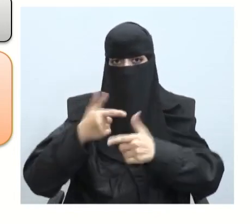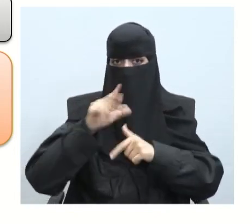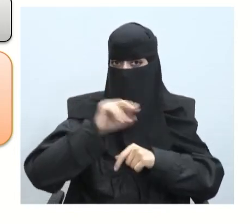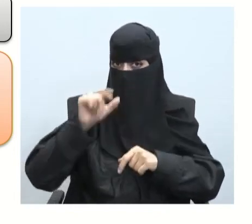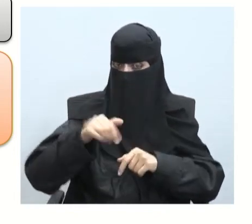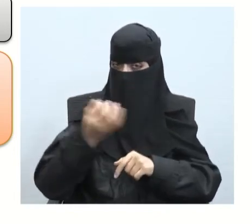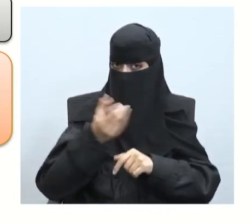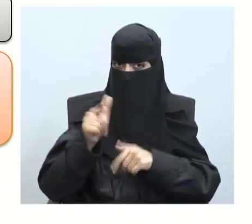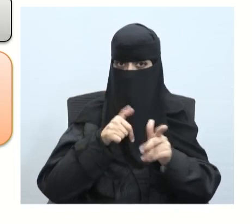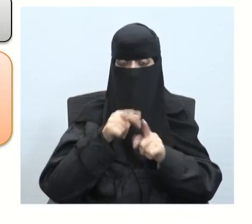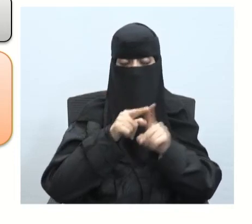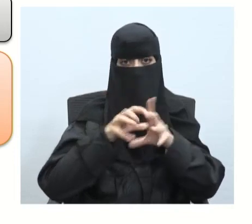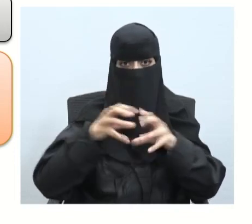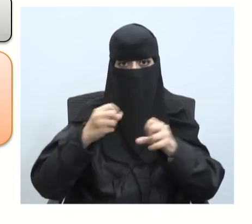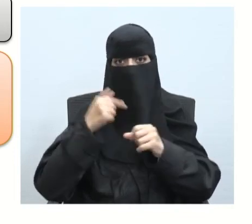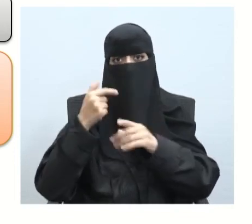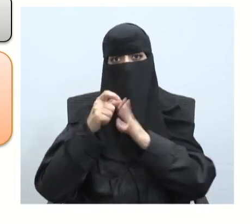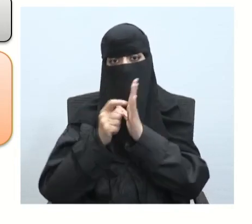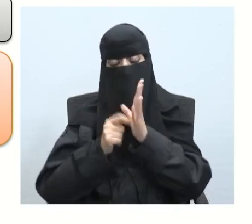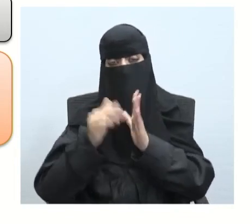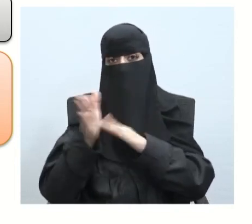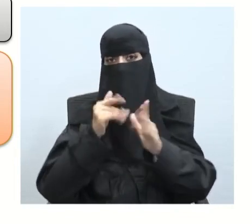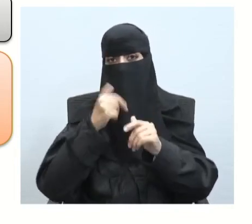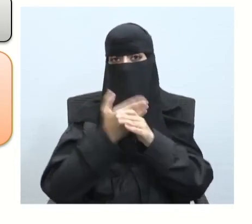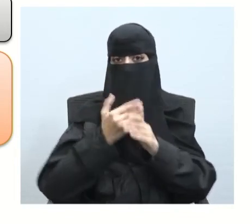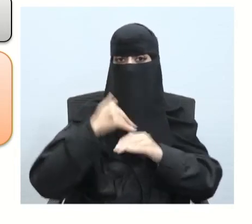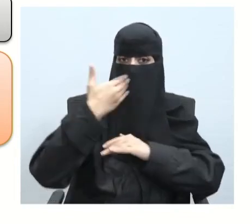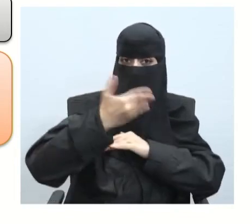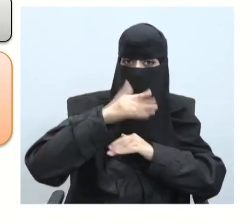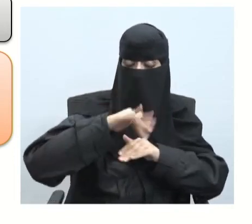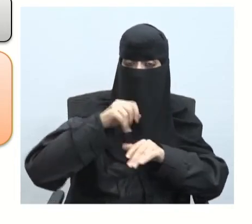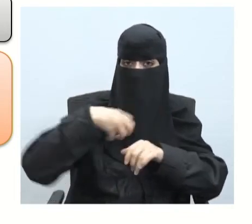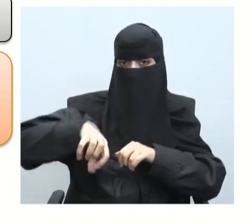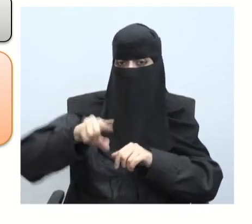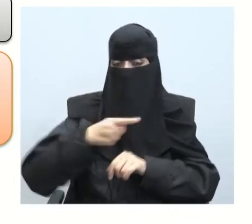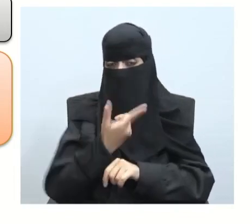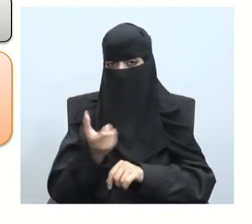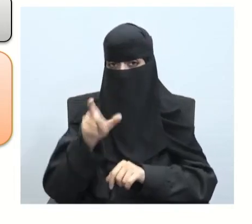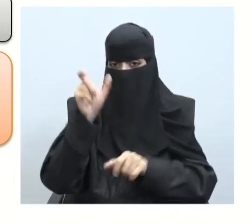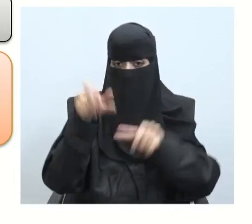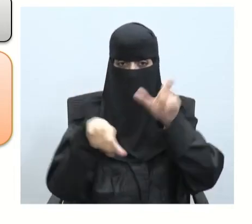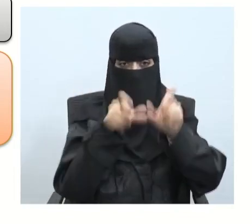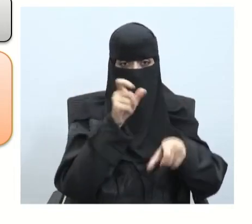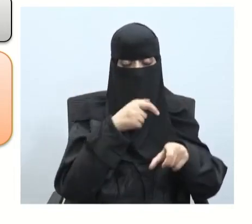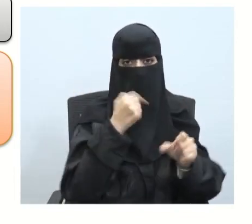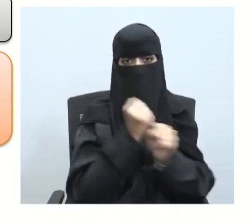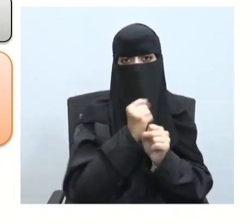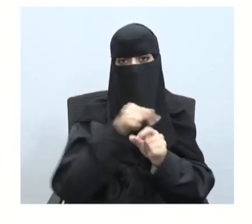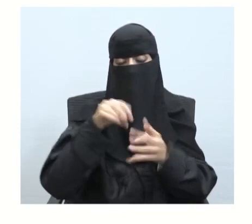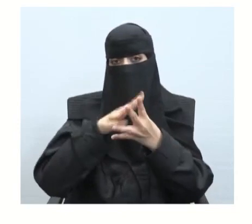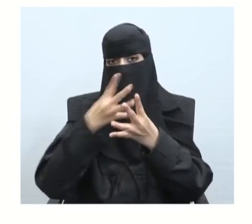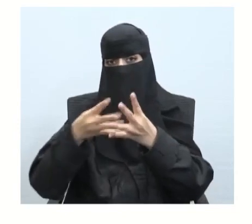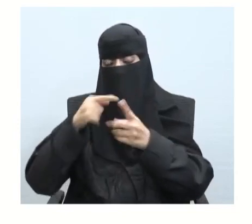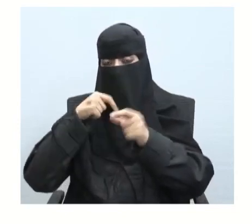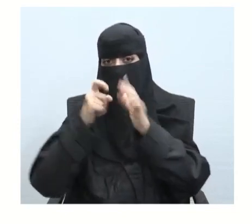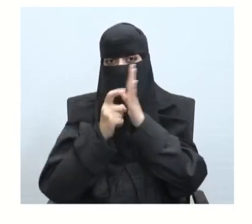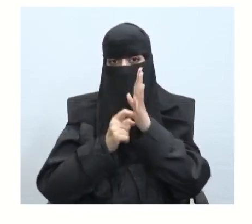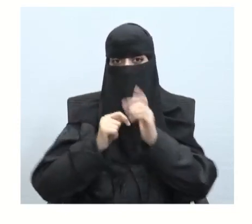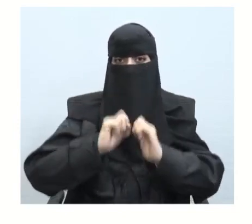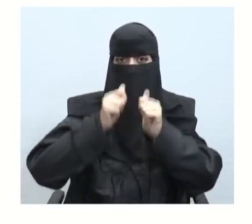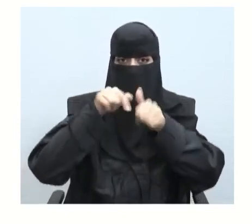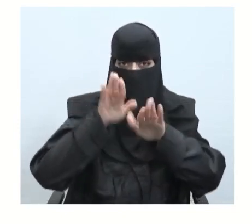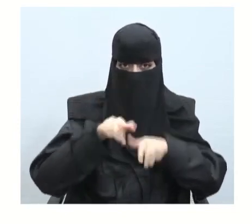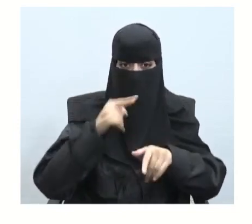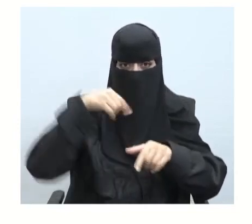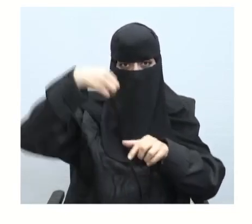نفس الكلام تعريفها قانونها العوامل المؤثره عليها وحدتها كل واحده اعمل لها جدول او منظم تستطيع